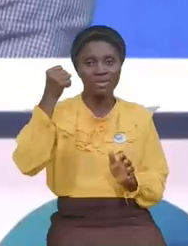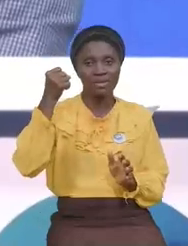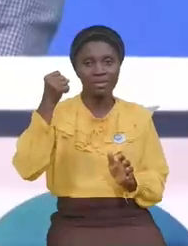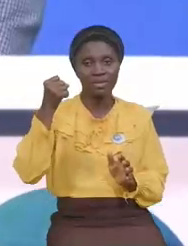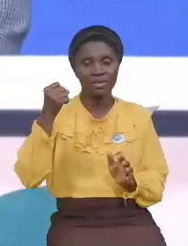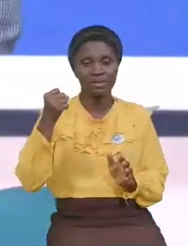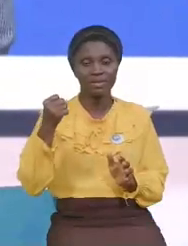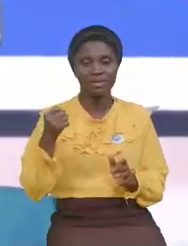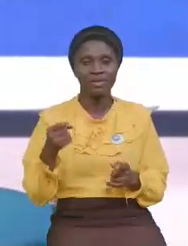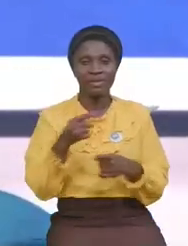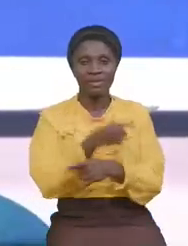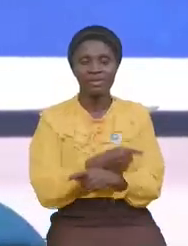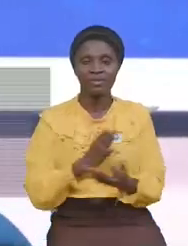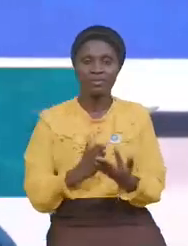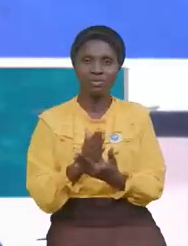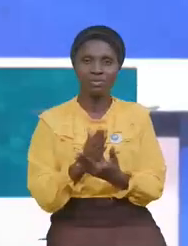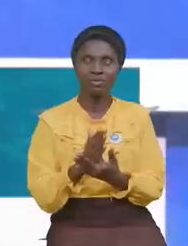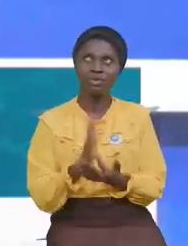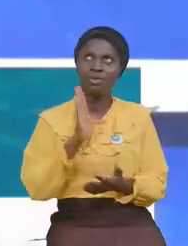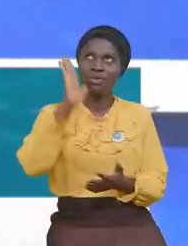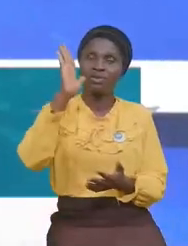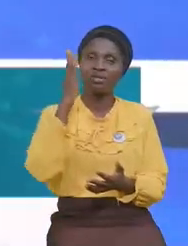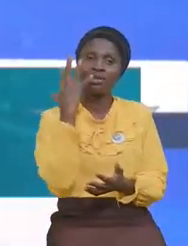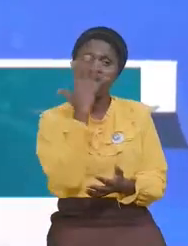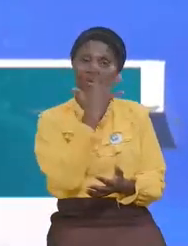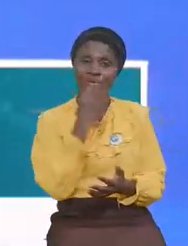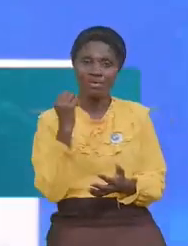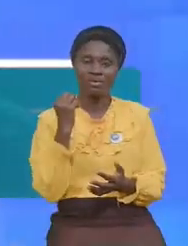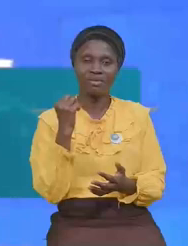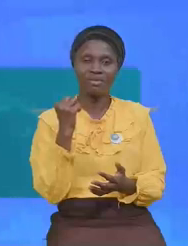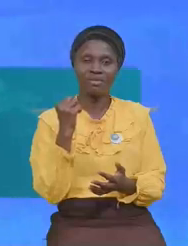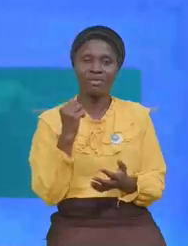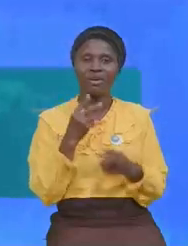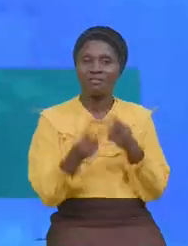le meilleur jour à travers sa visite glorieuse.